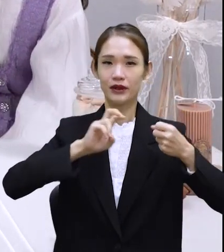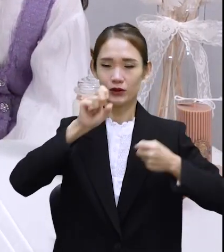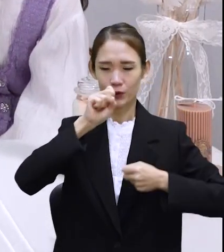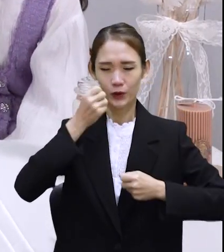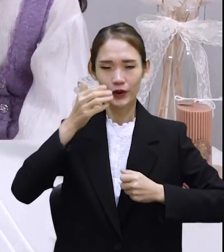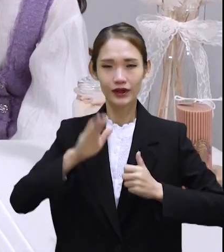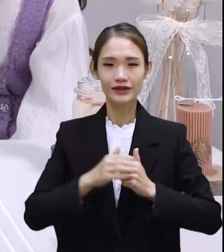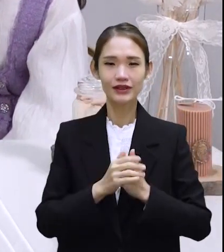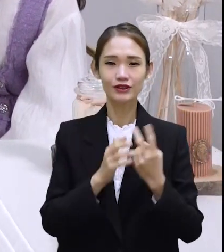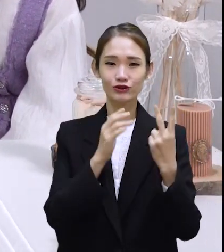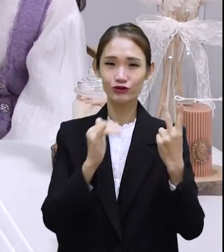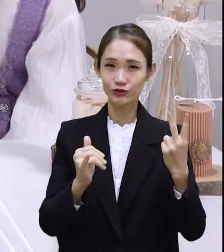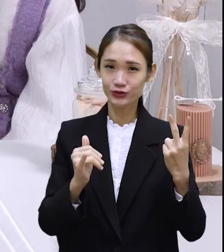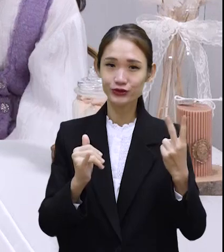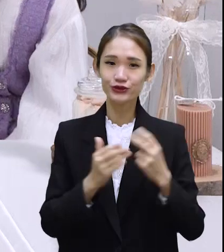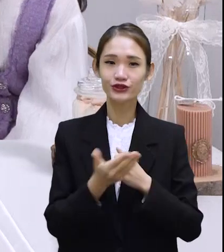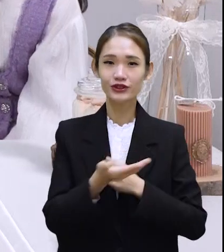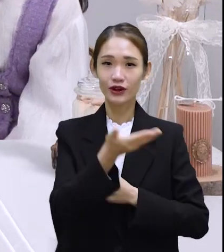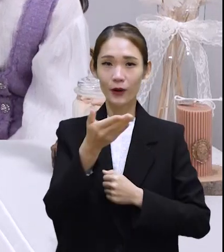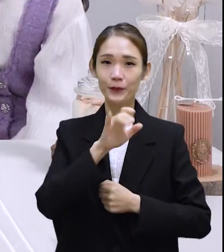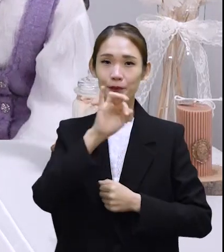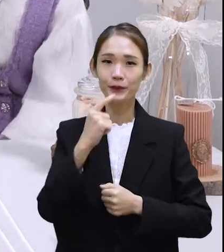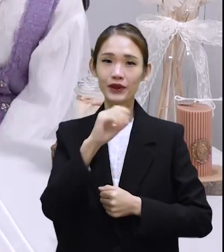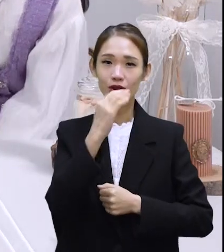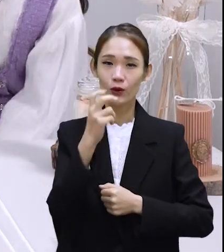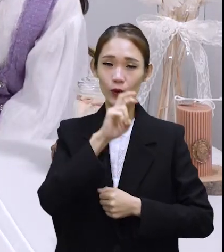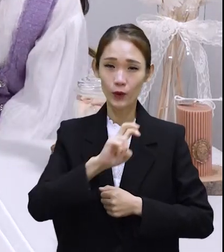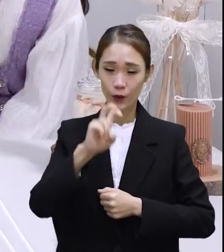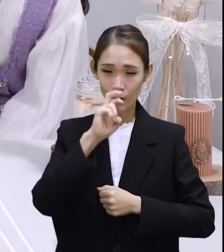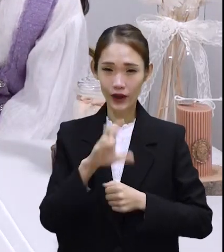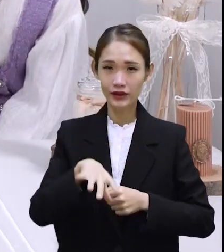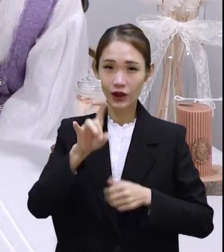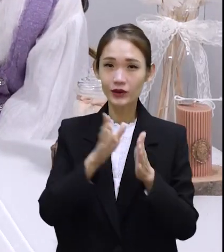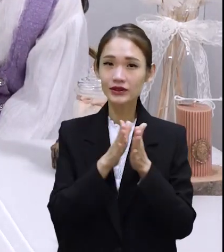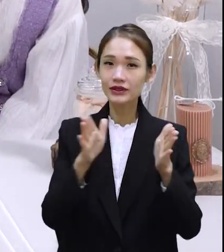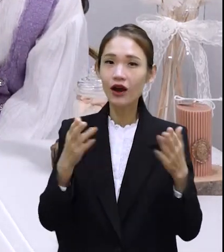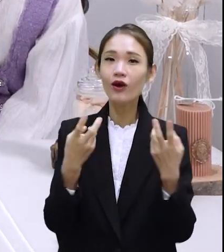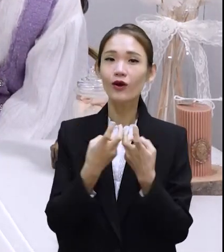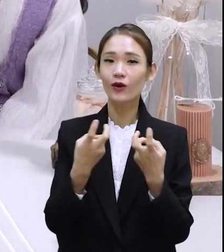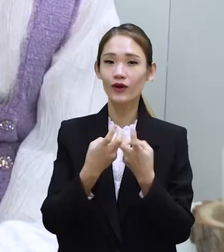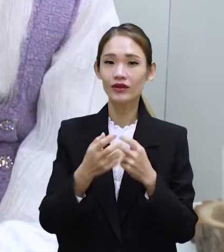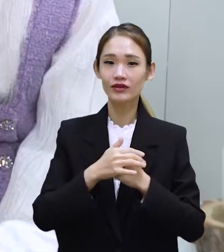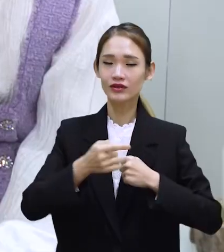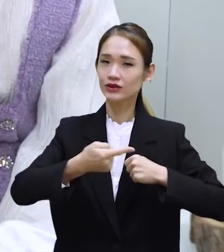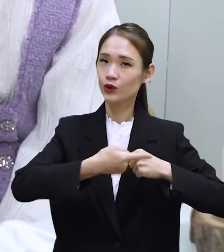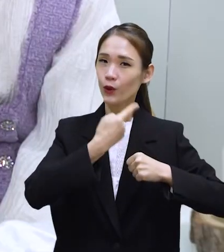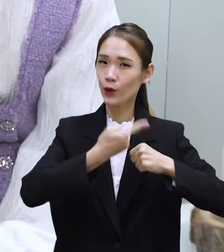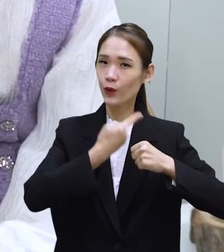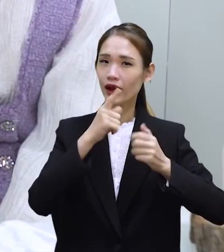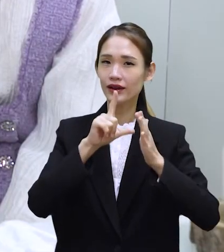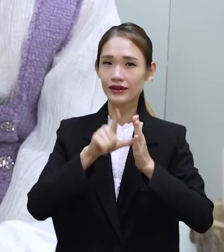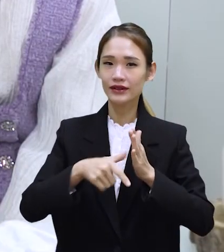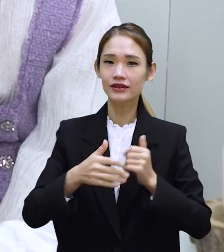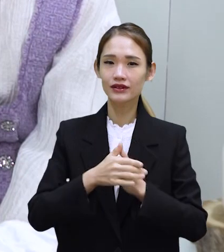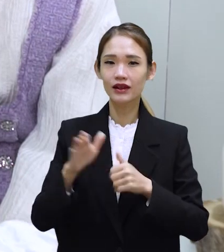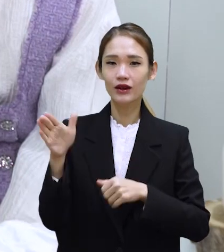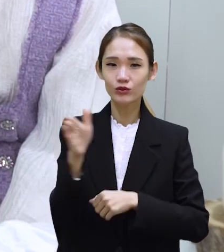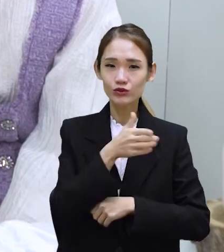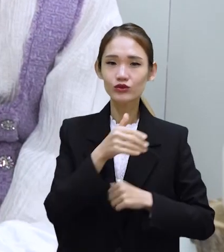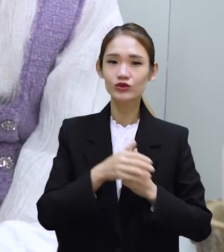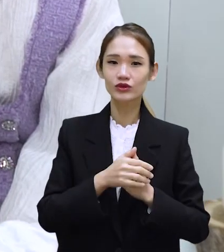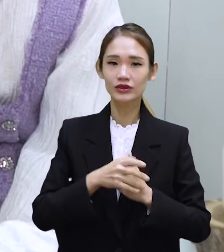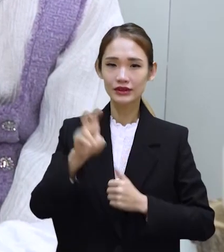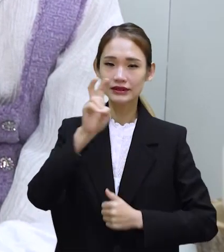좀 이렇게 좋아하고 그렇게 하는데 두 친구는 어떻게 민요를 시작하게 되어 두덩 뭐예요 제가 꽤 1학년 대